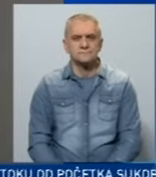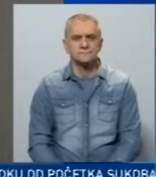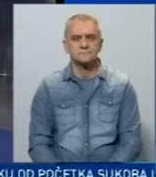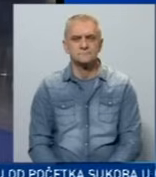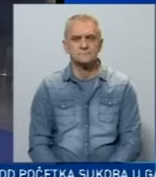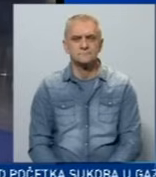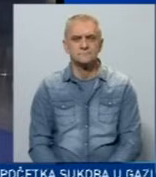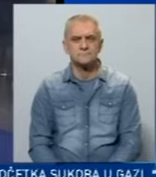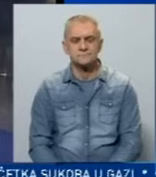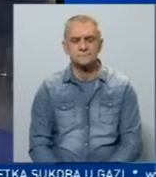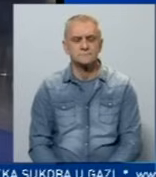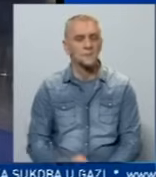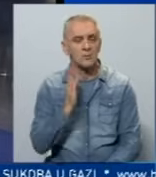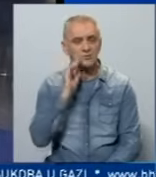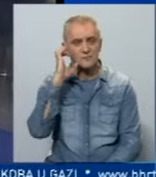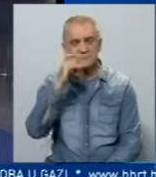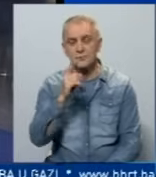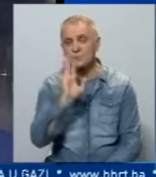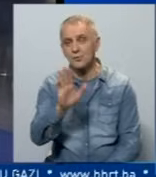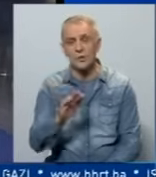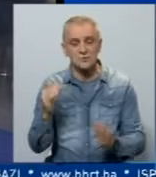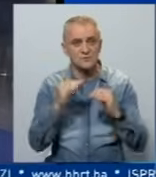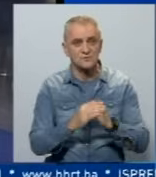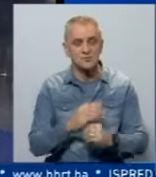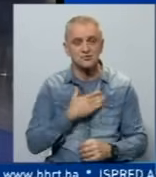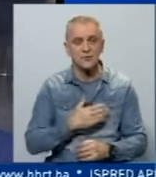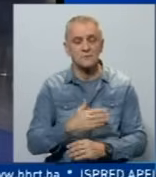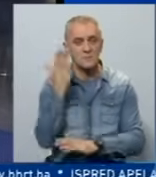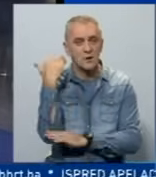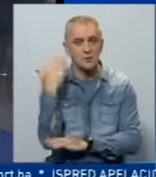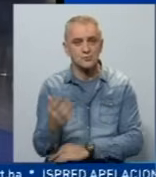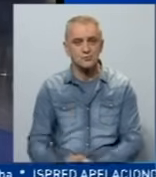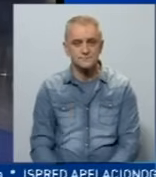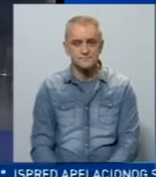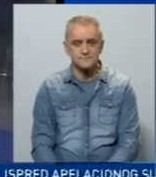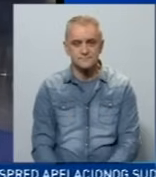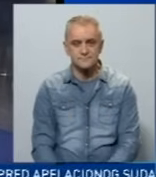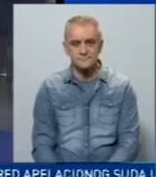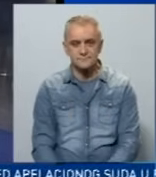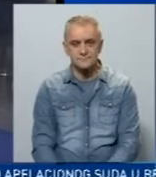Poštovani gledaoci, toliko za večeras. Želimo vam ugodnu i laku noć.